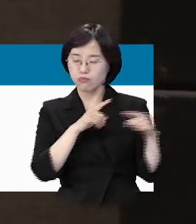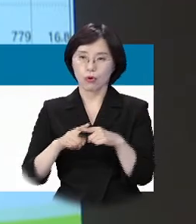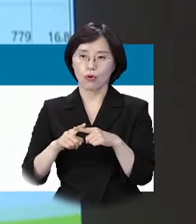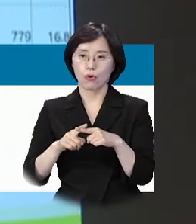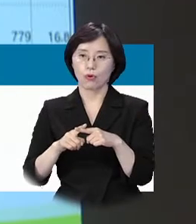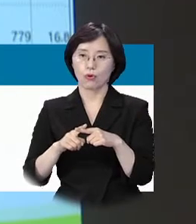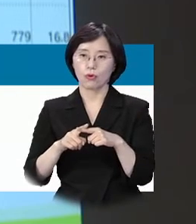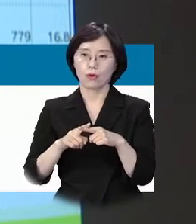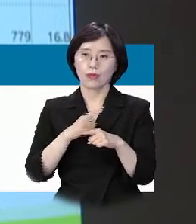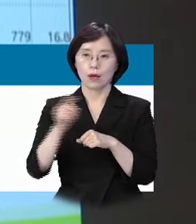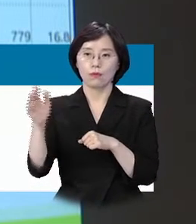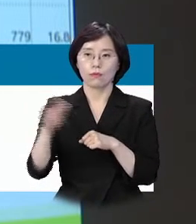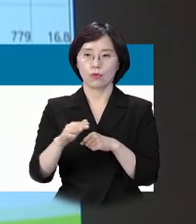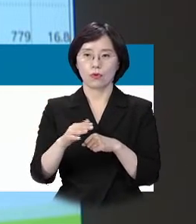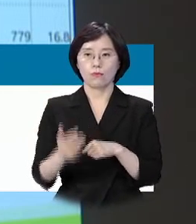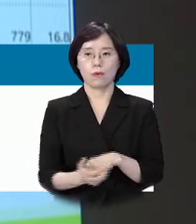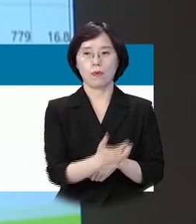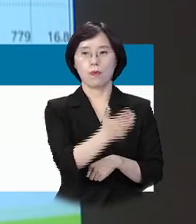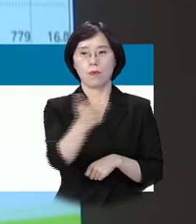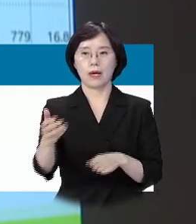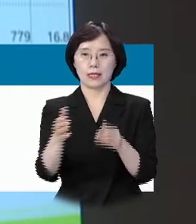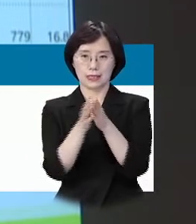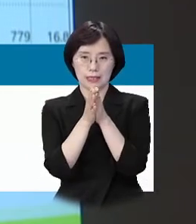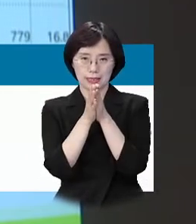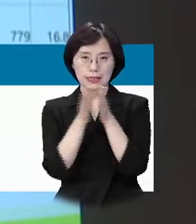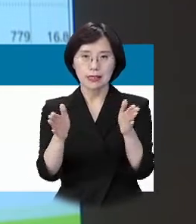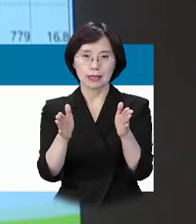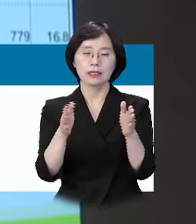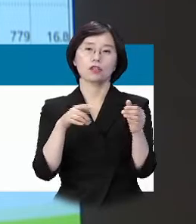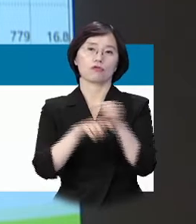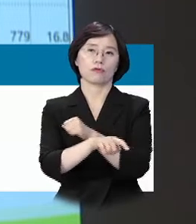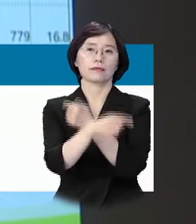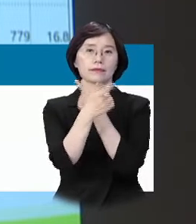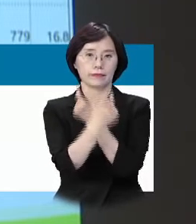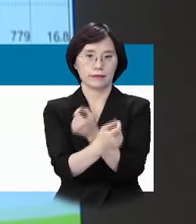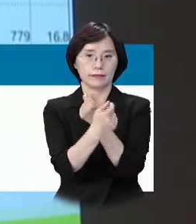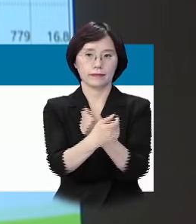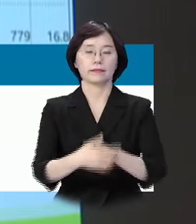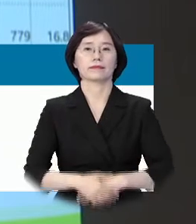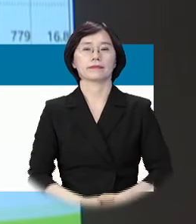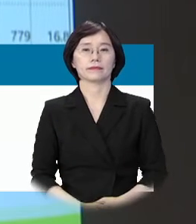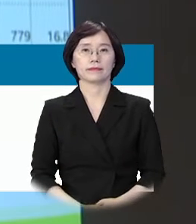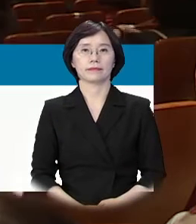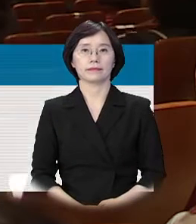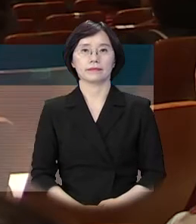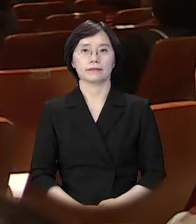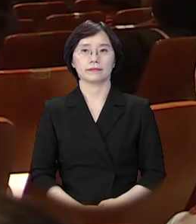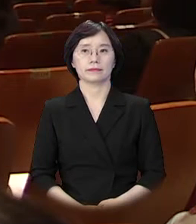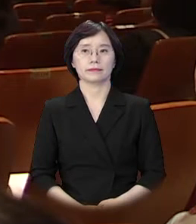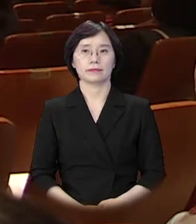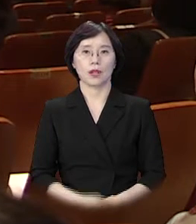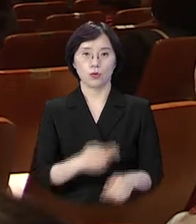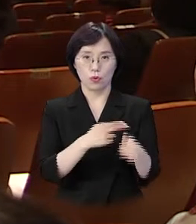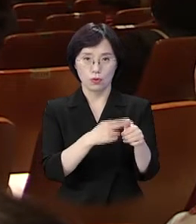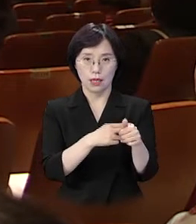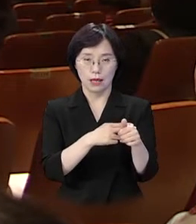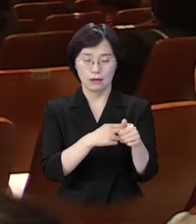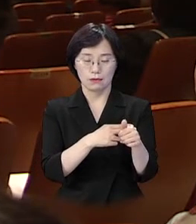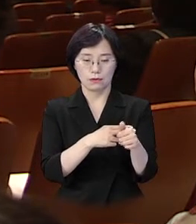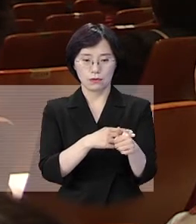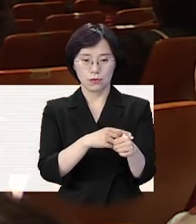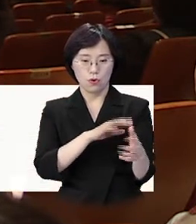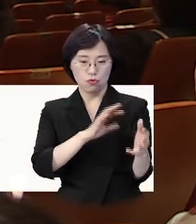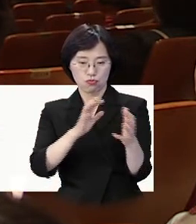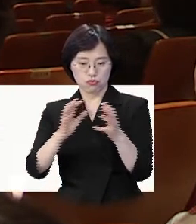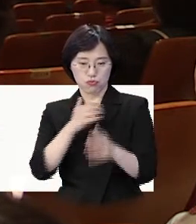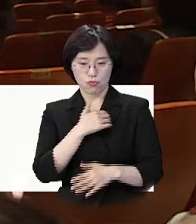없이 내년부터 당장 순환 전보를 도입해야 하는 절박한 이유가 있습니다. 교사들 사이에는 충분한